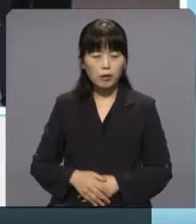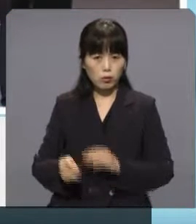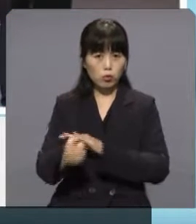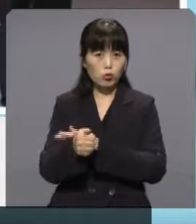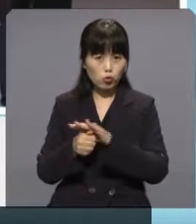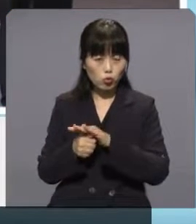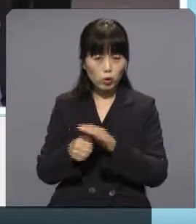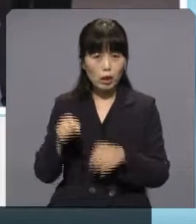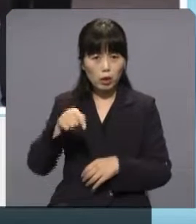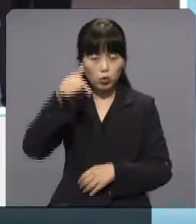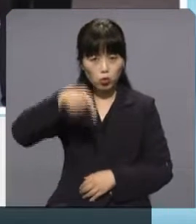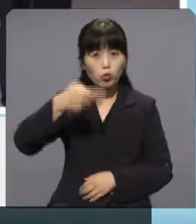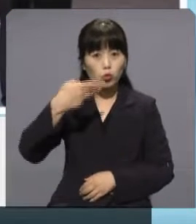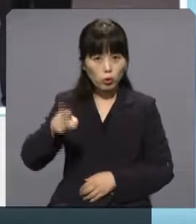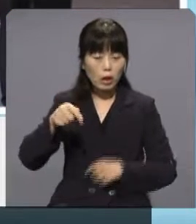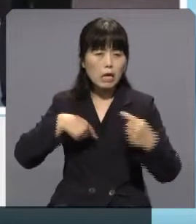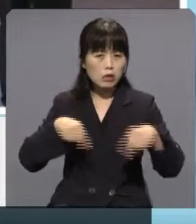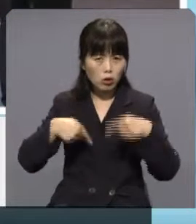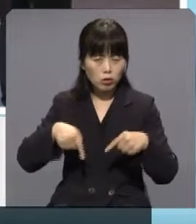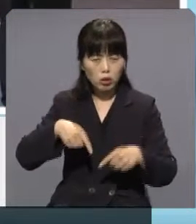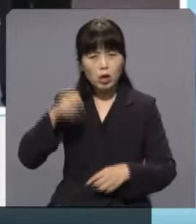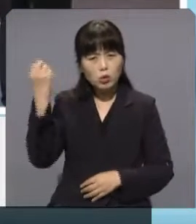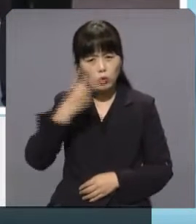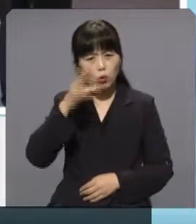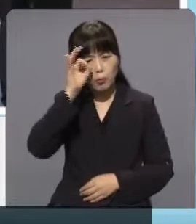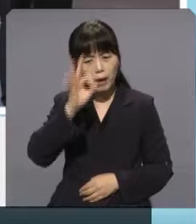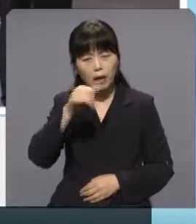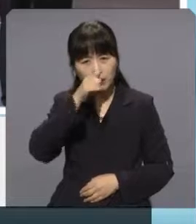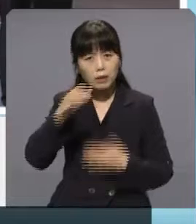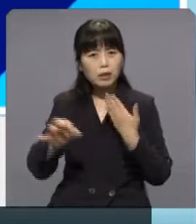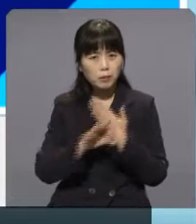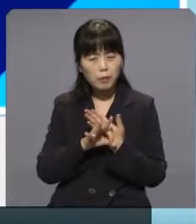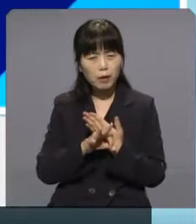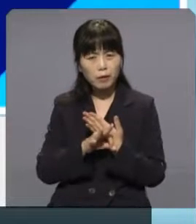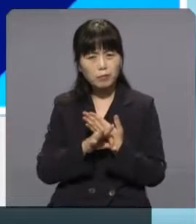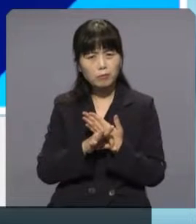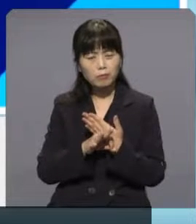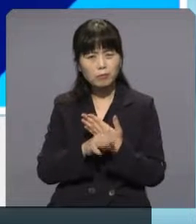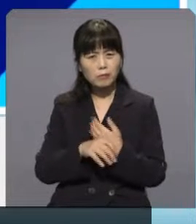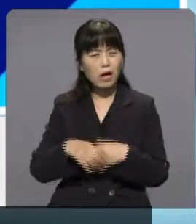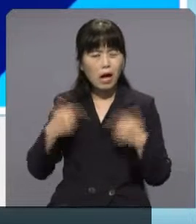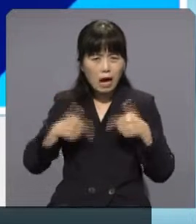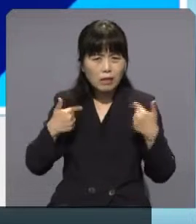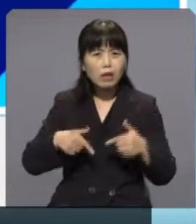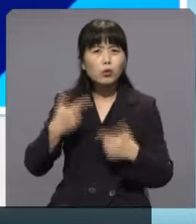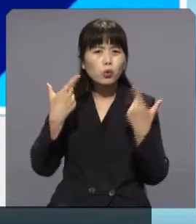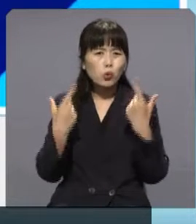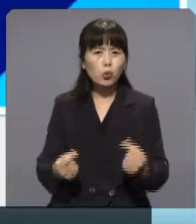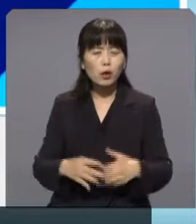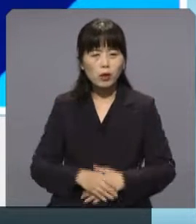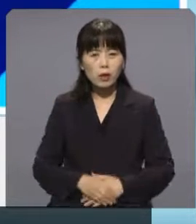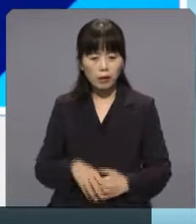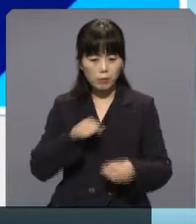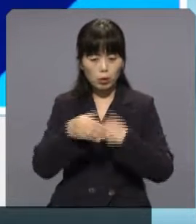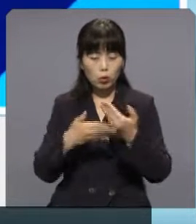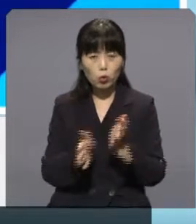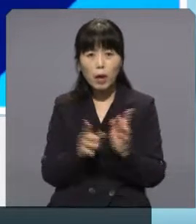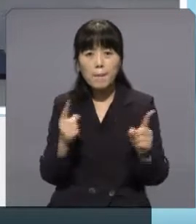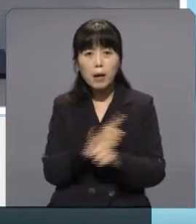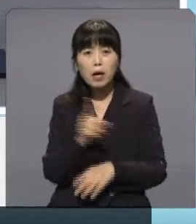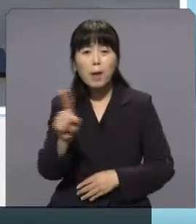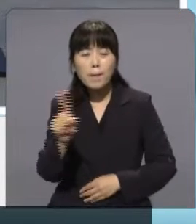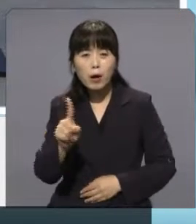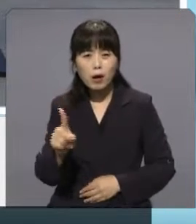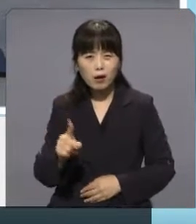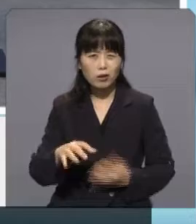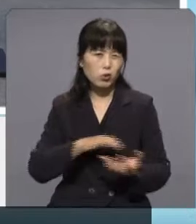우리가 비판하는 구태 정치의 전형적 모습을 또 본다고 하면 사실 식상함만 남는 거잖아요. 그리고 뭐가 대체 민주당이 바뀌고 있느냐 하는 부분에